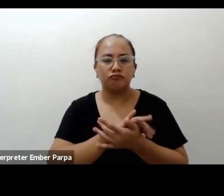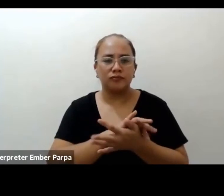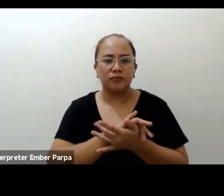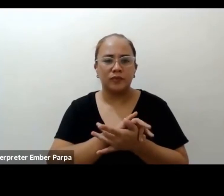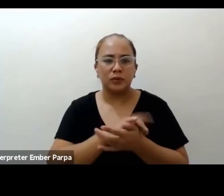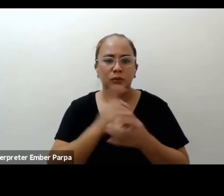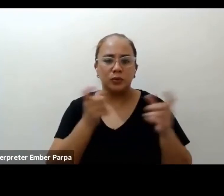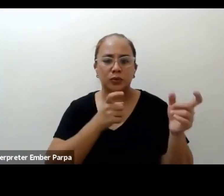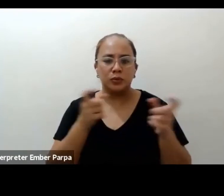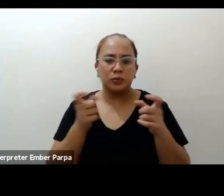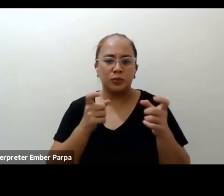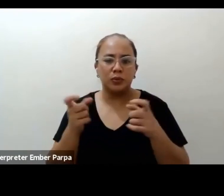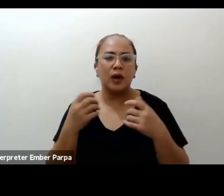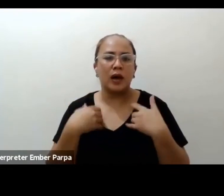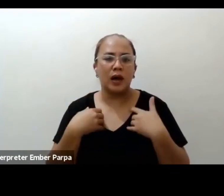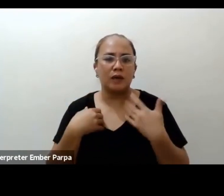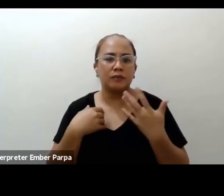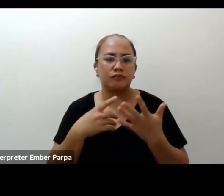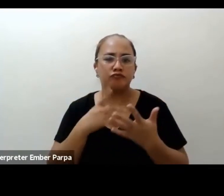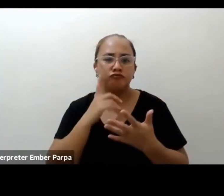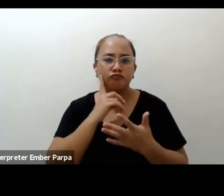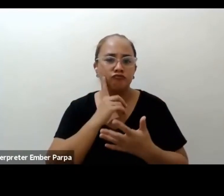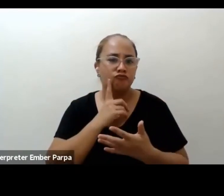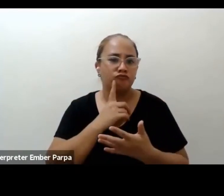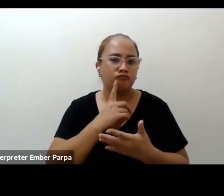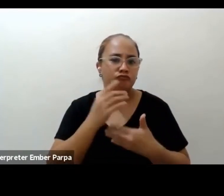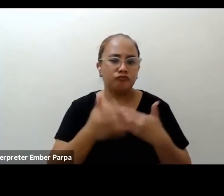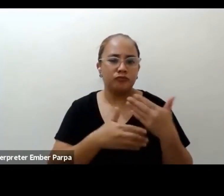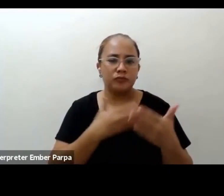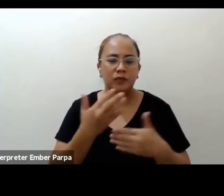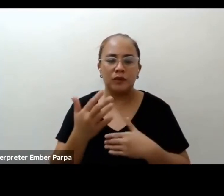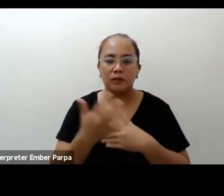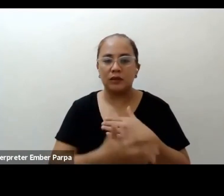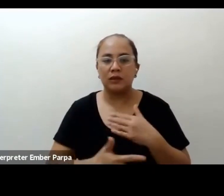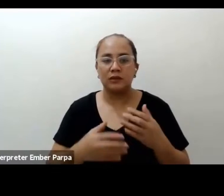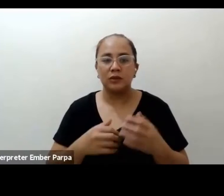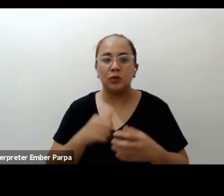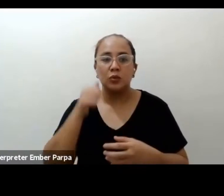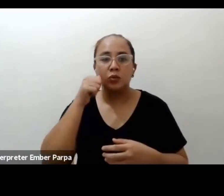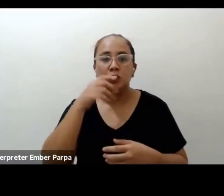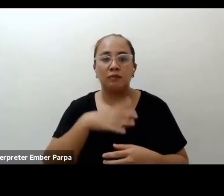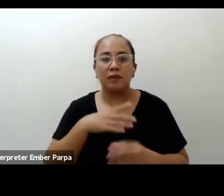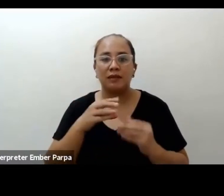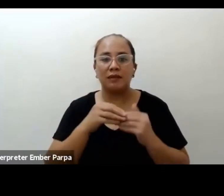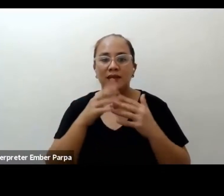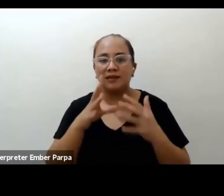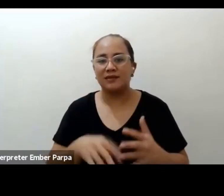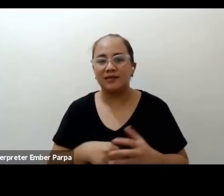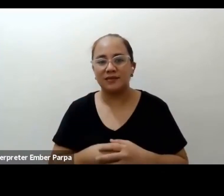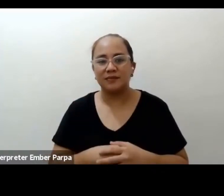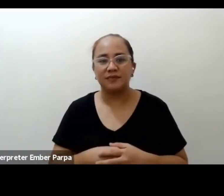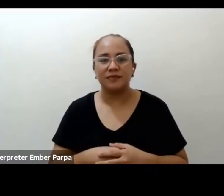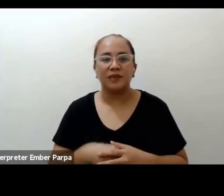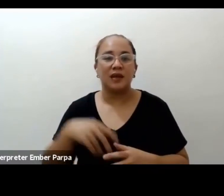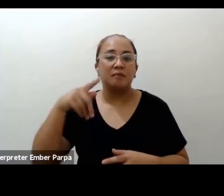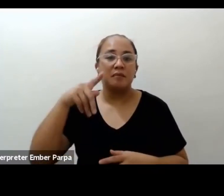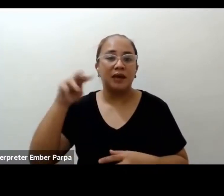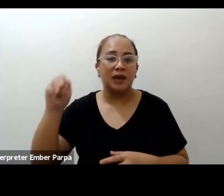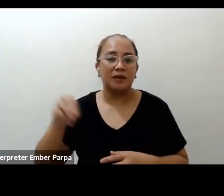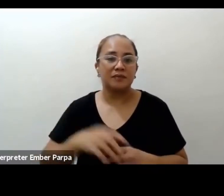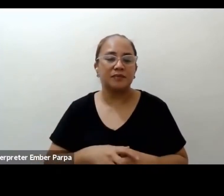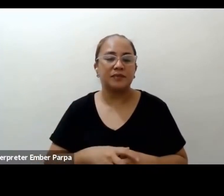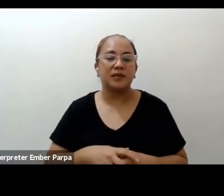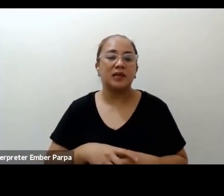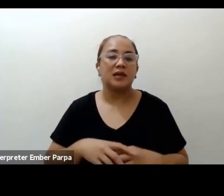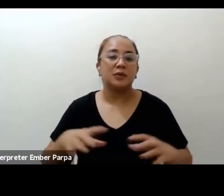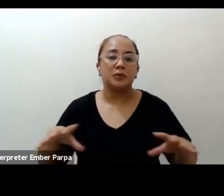control programs have been running very well are countries headed by women leaders, no? Prime Minister, Chancellor ng Germany,